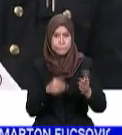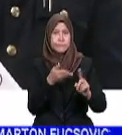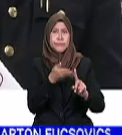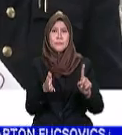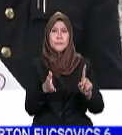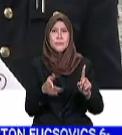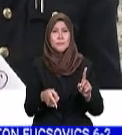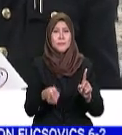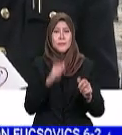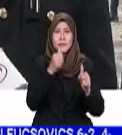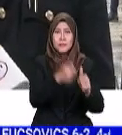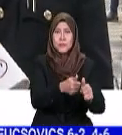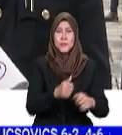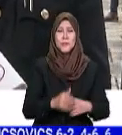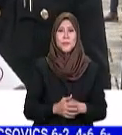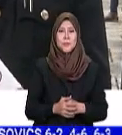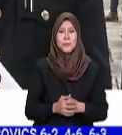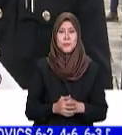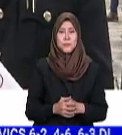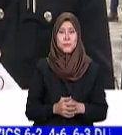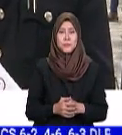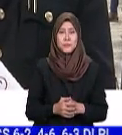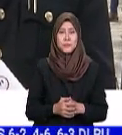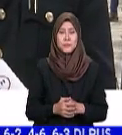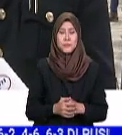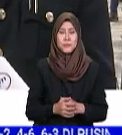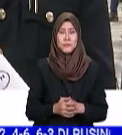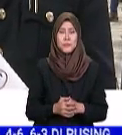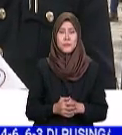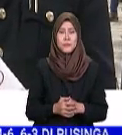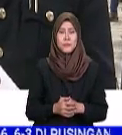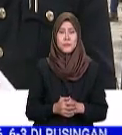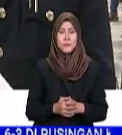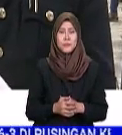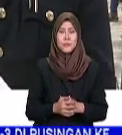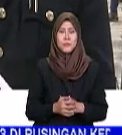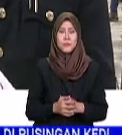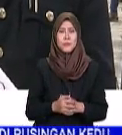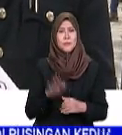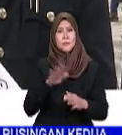ada 79 kes. Kesalahan melanggar lampu isyarat